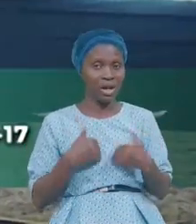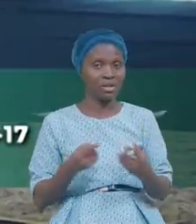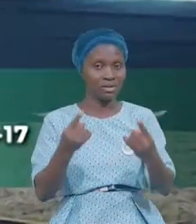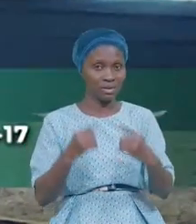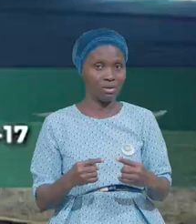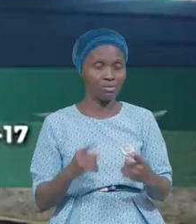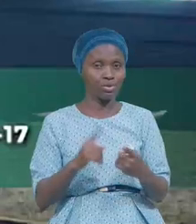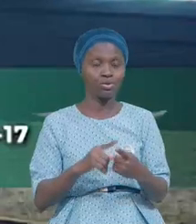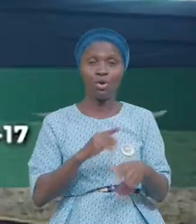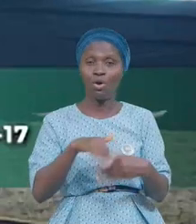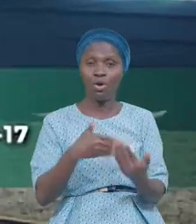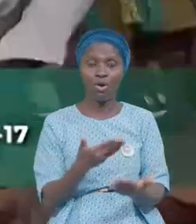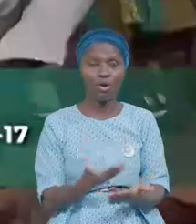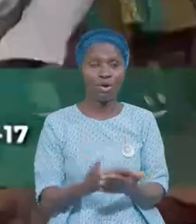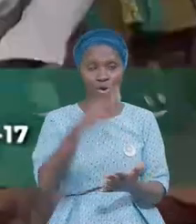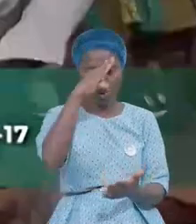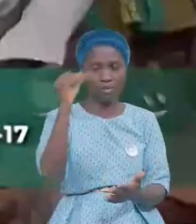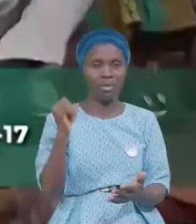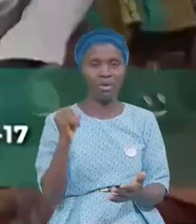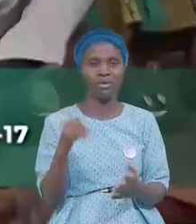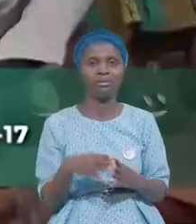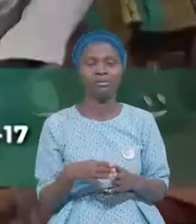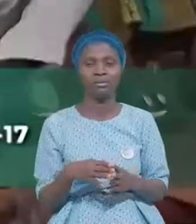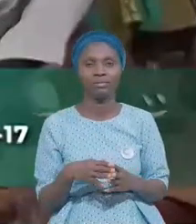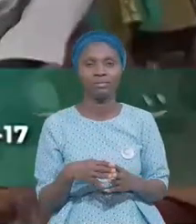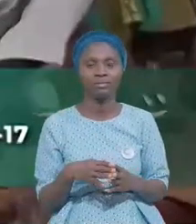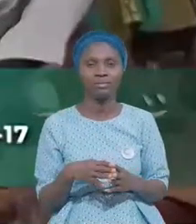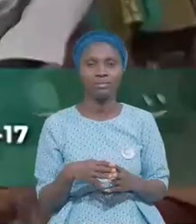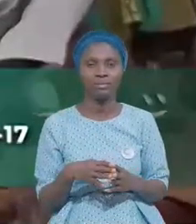a été manifestée à combien de personnes?